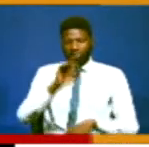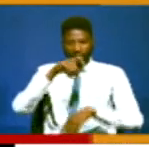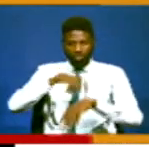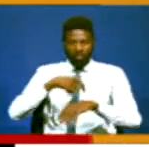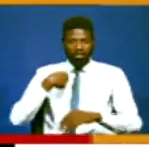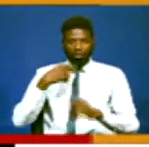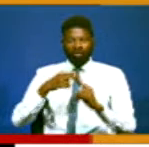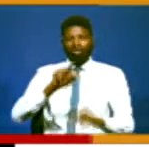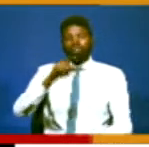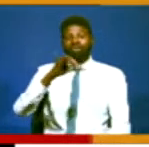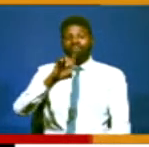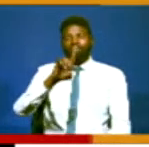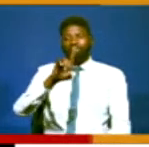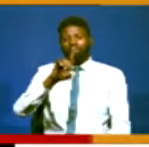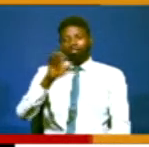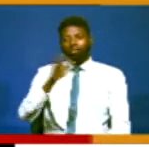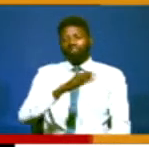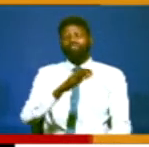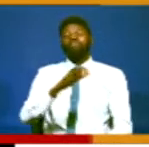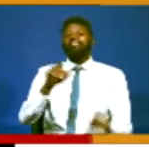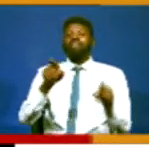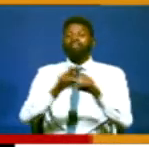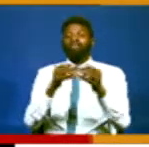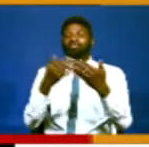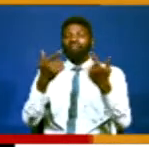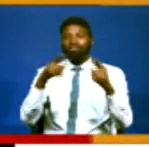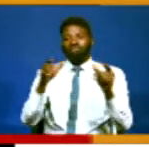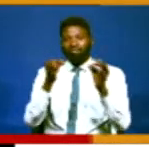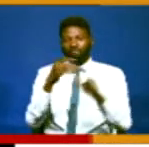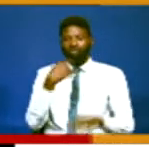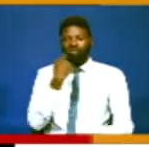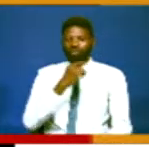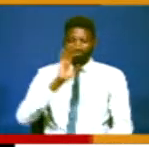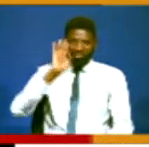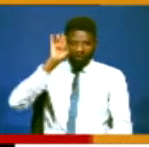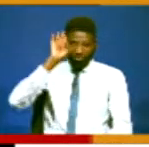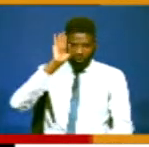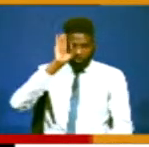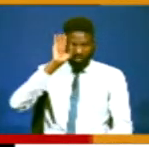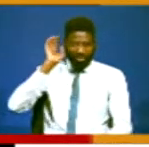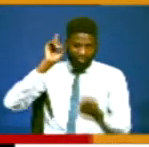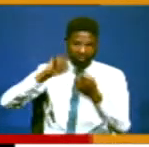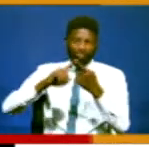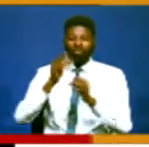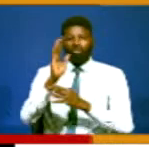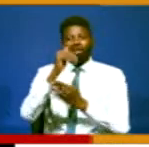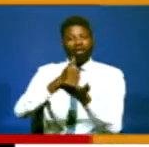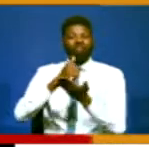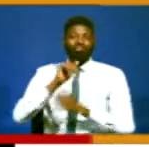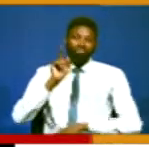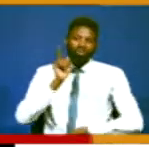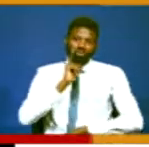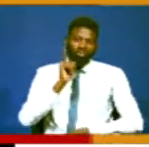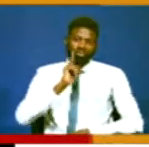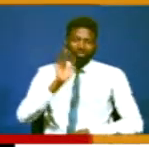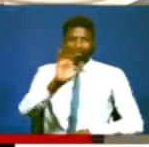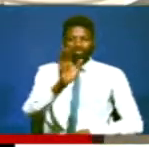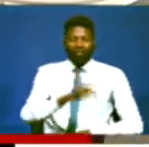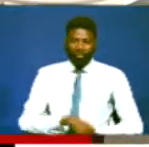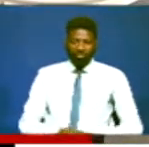Khaleed Abdullahi, mwenzangu wa lugha ya ishara ni Byron Aboli. Hadi panapo majaliwa, kesho, kwa heri.